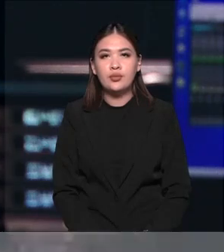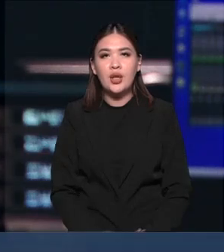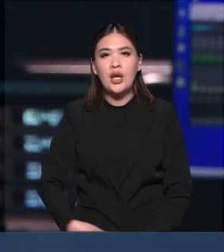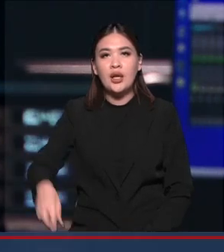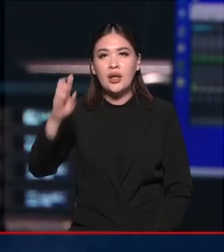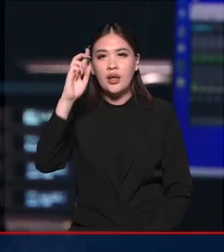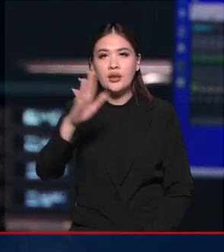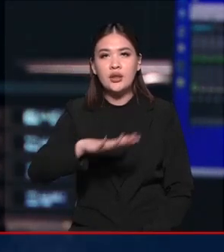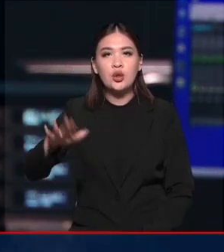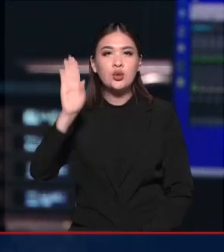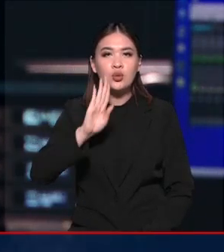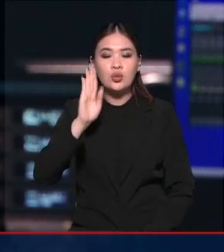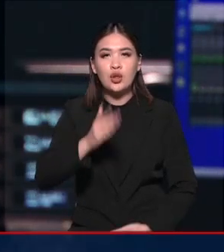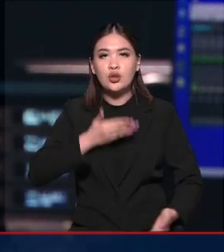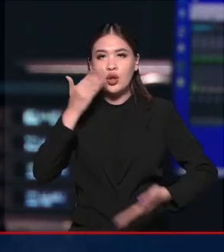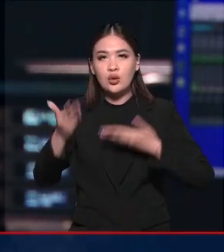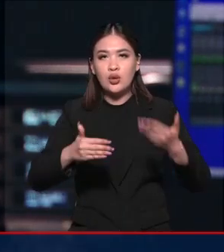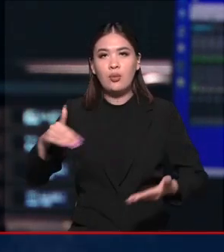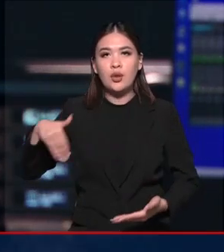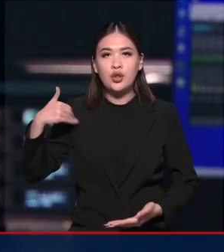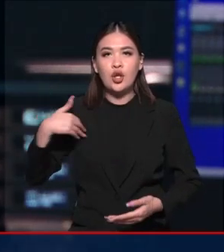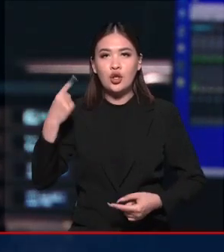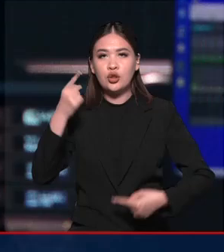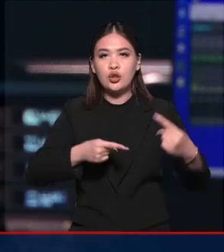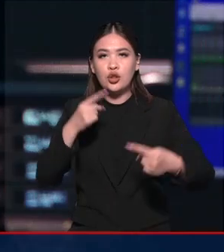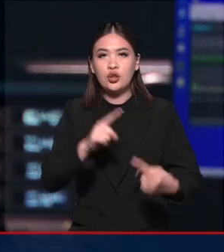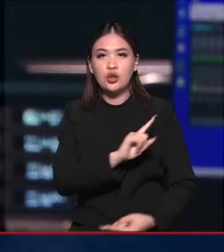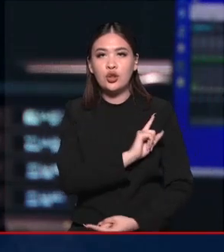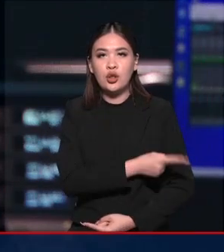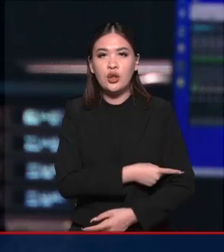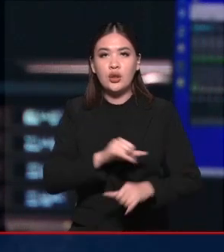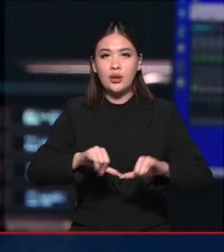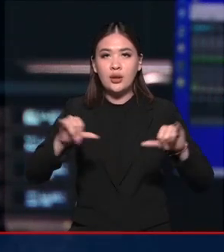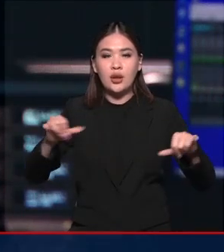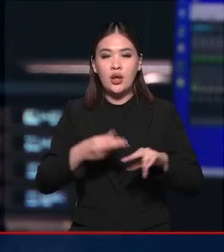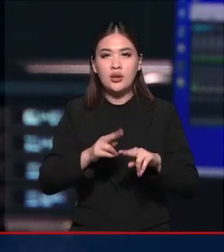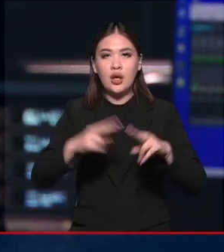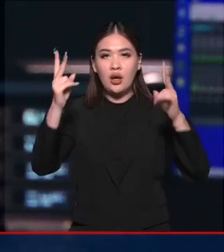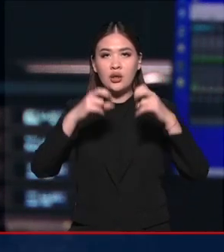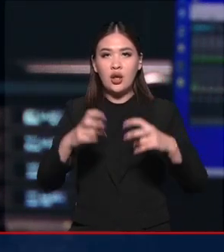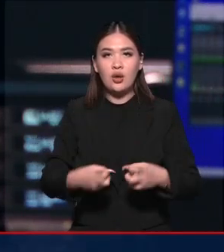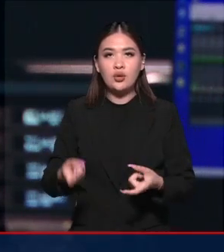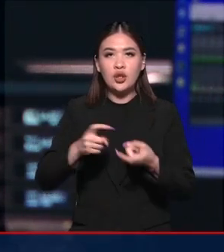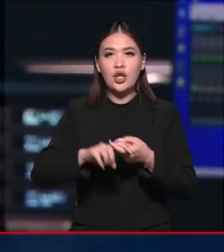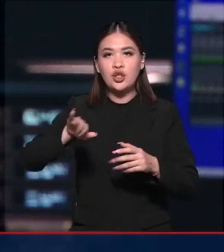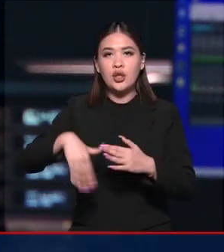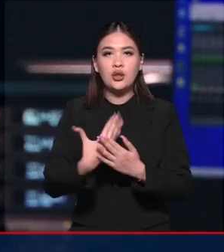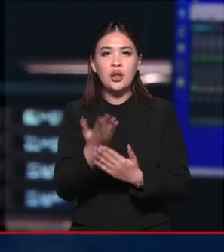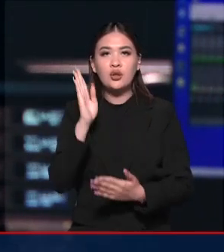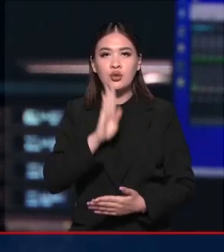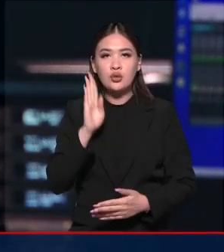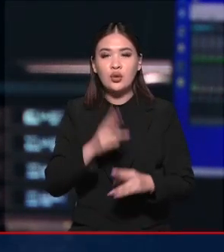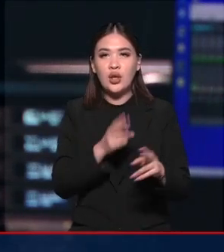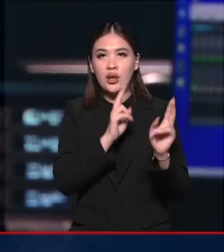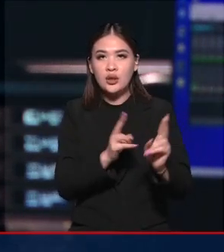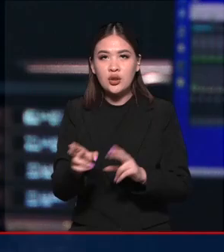Елде суды сұраусыз пайдаланушылармен күрес күшейді. Нақтырақ айтсақ, қара нарықты қадағалау мақсатында жаңадан су ресурстарын